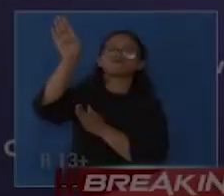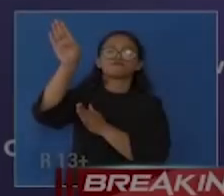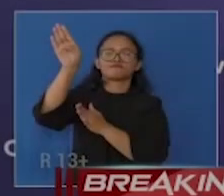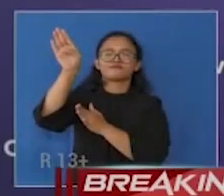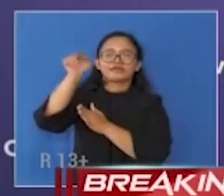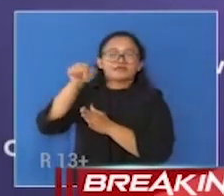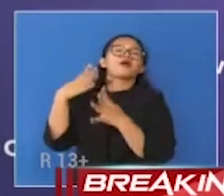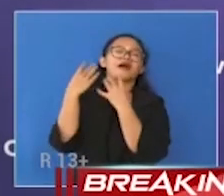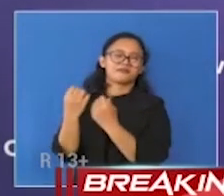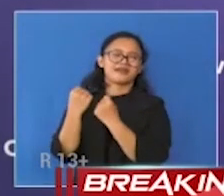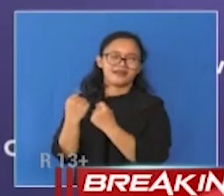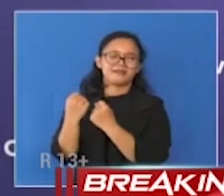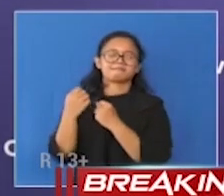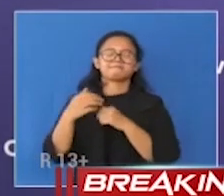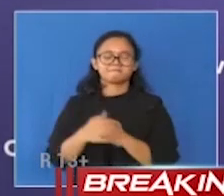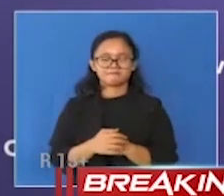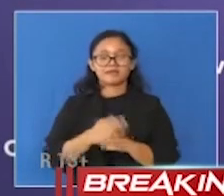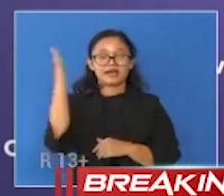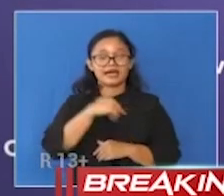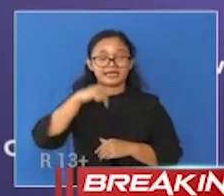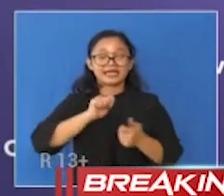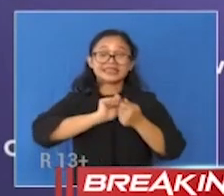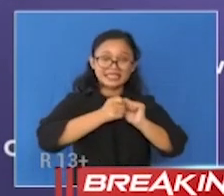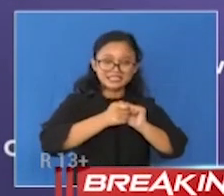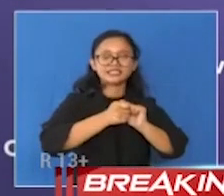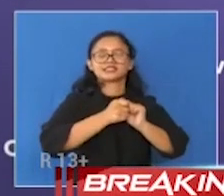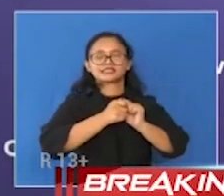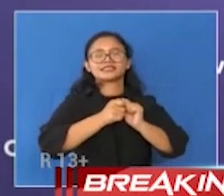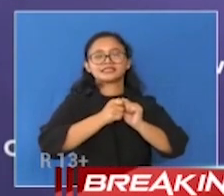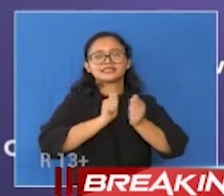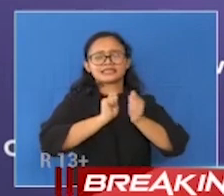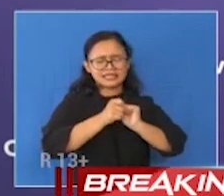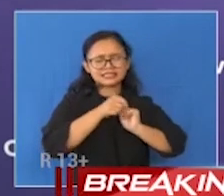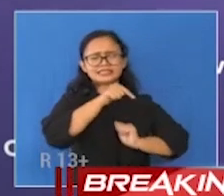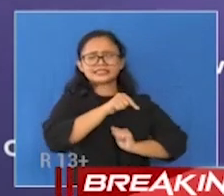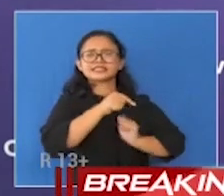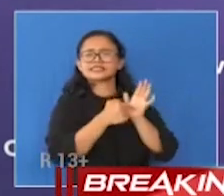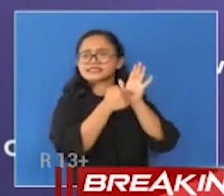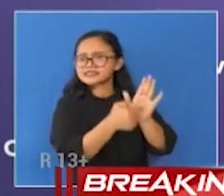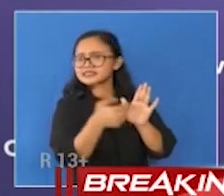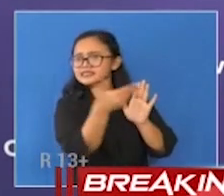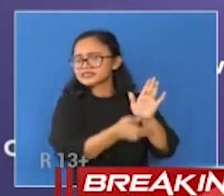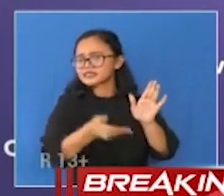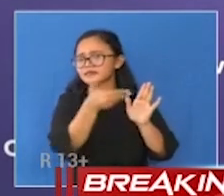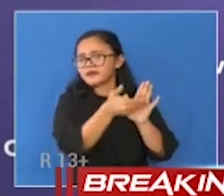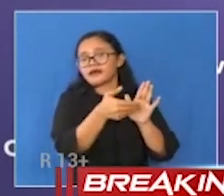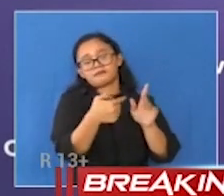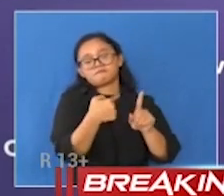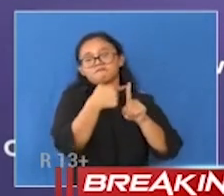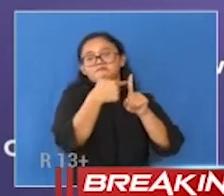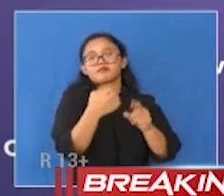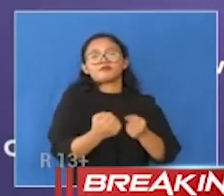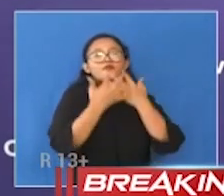halo saudara-saudara pada pemeriksaan hari ini Ayo kita dapatkan kasus konfirmasi positif